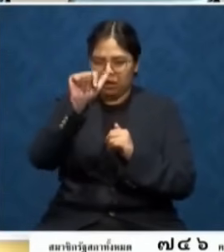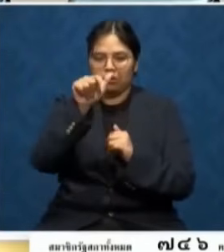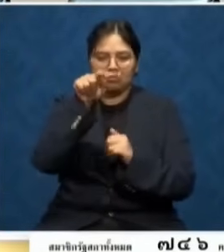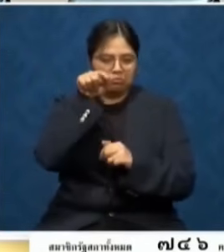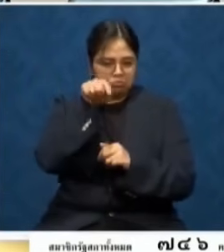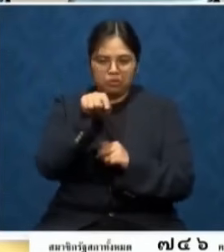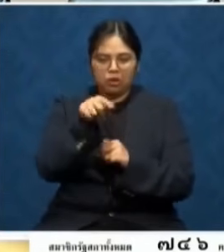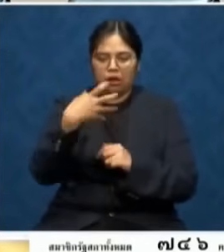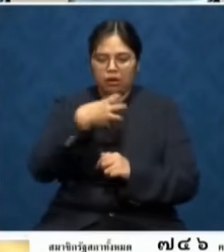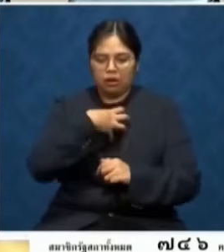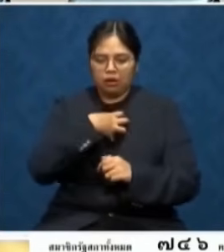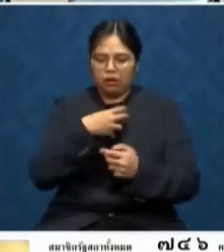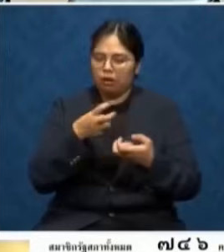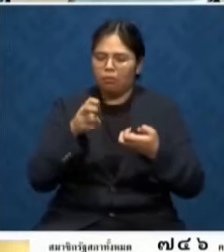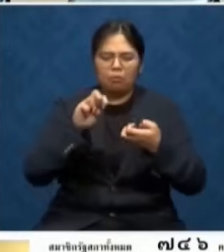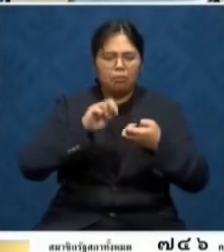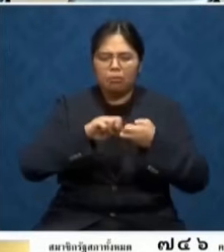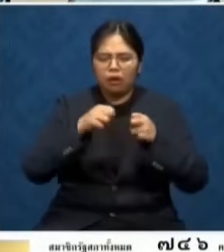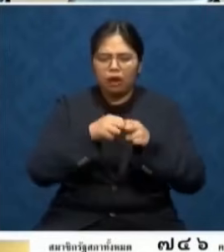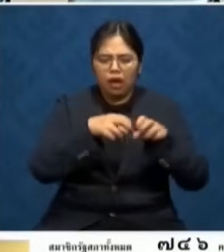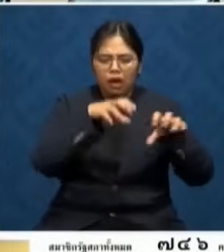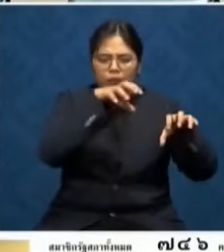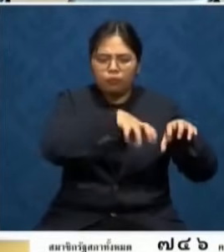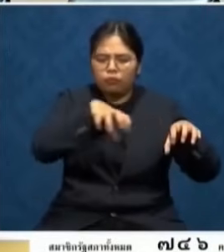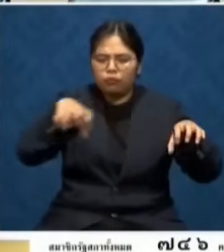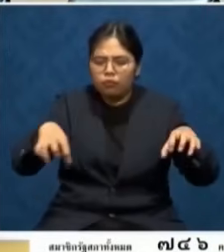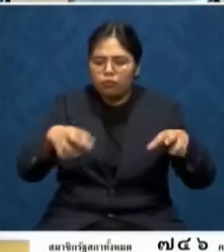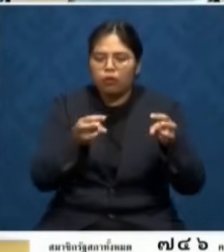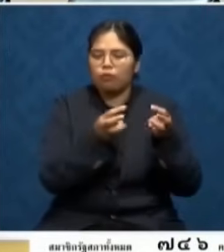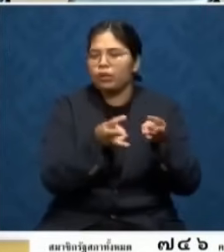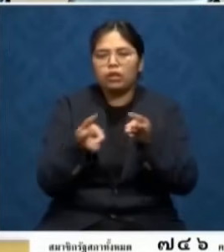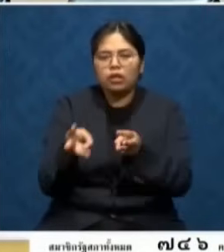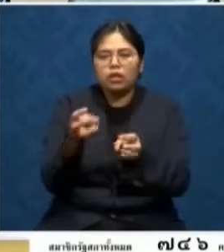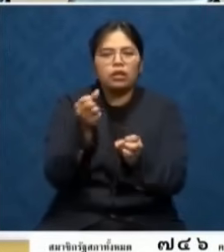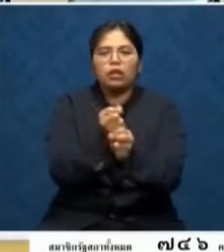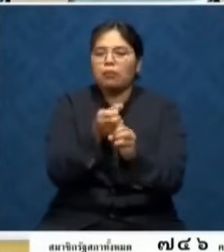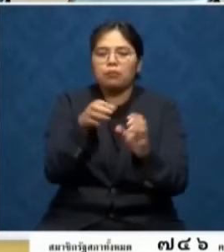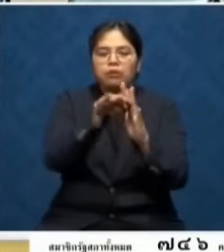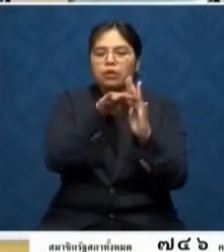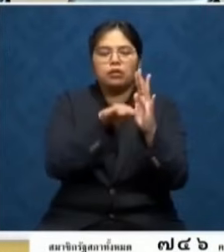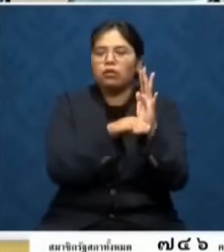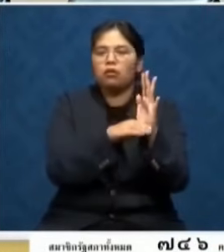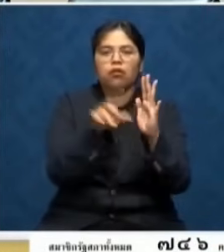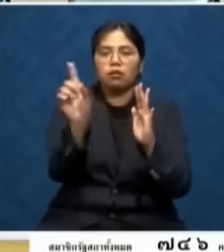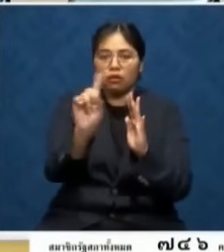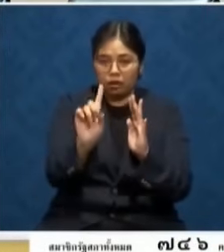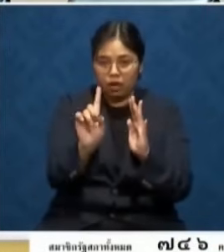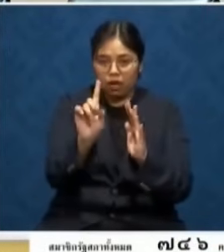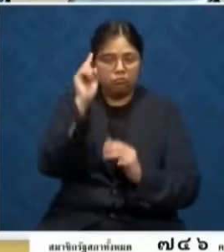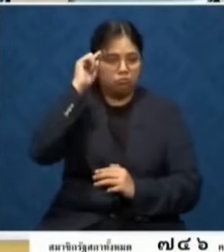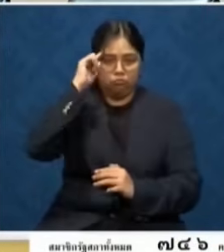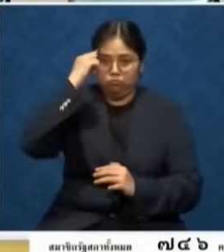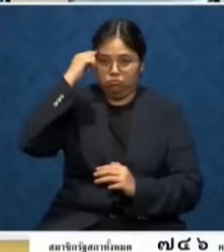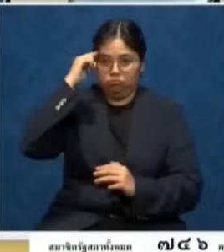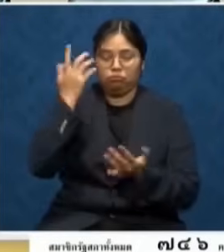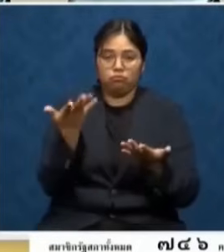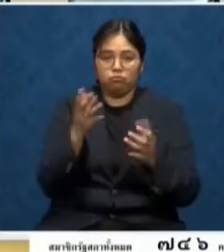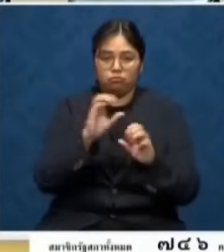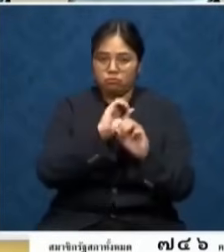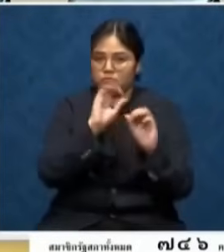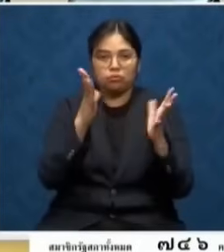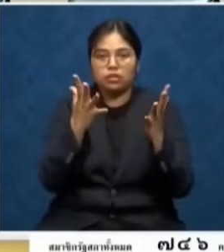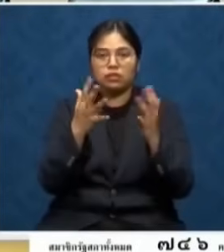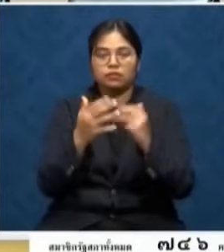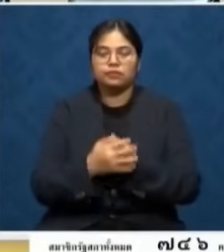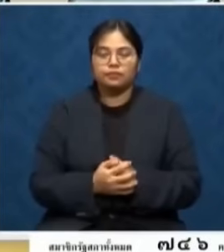นว่าท่านคิดจะแก้ปัญหาในพื้นที่นั้นด้วยวิธีใดผมต้องกราบเรียนว่ายินดีที่พวก